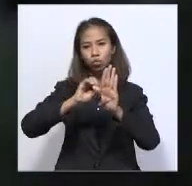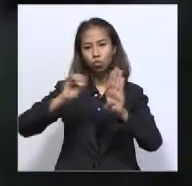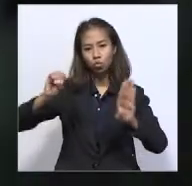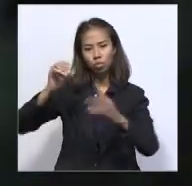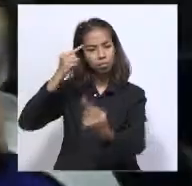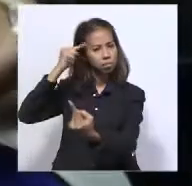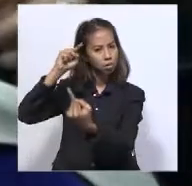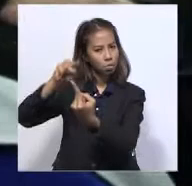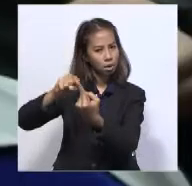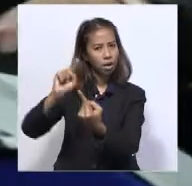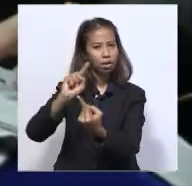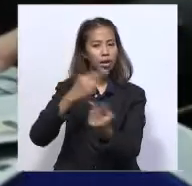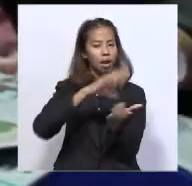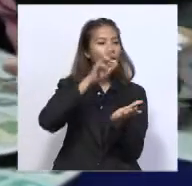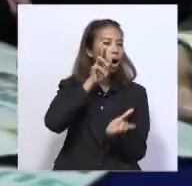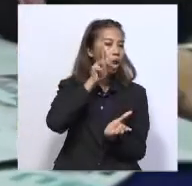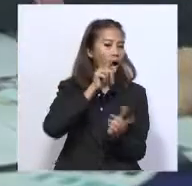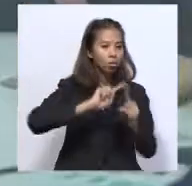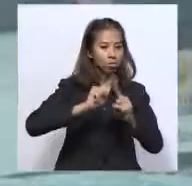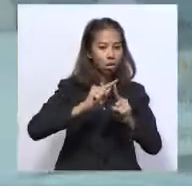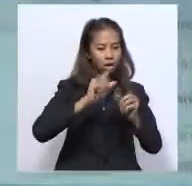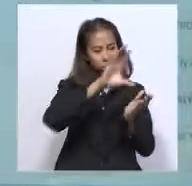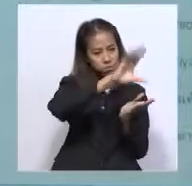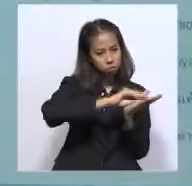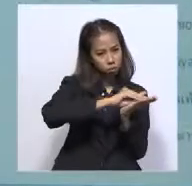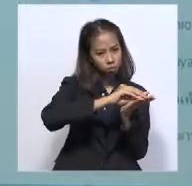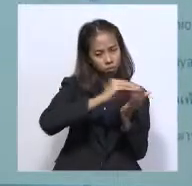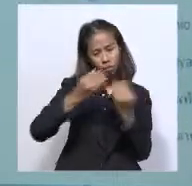หมายสำคัญส่งผ่านข่าวสารที่ทำให้ประชาชน